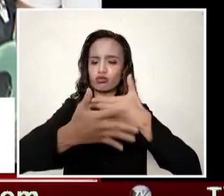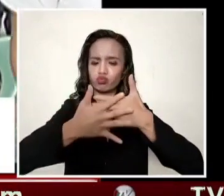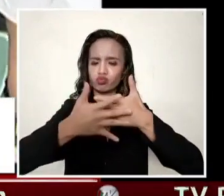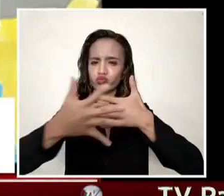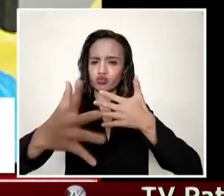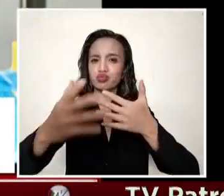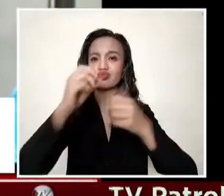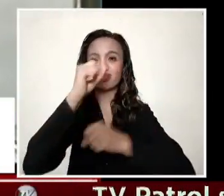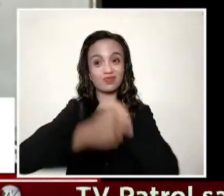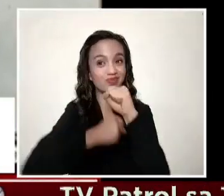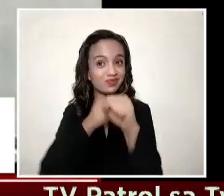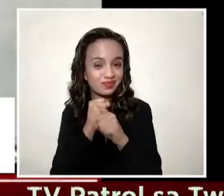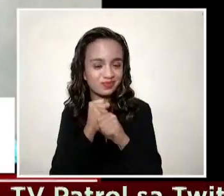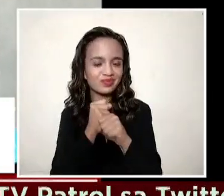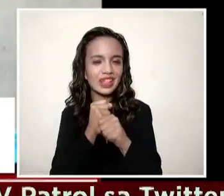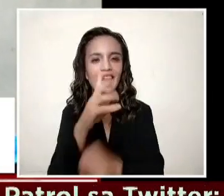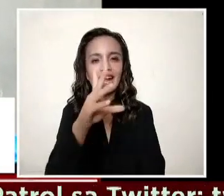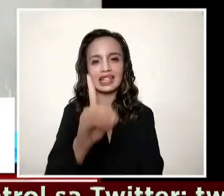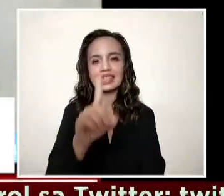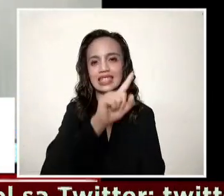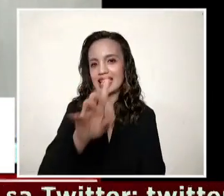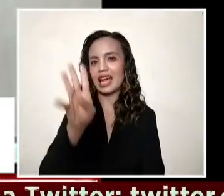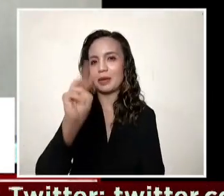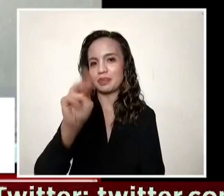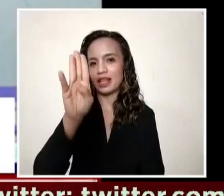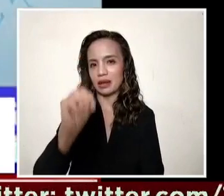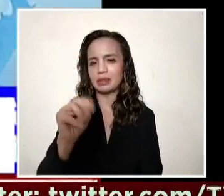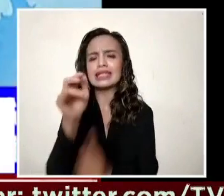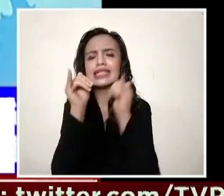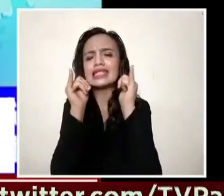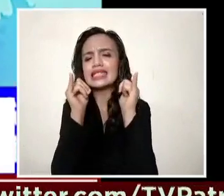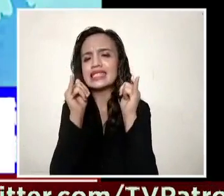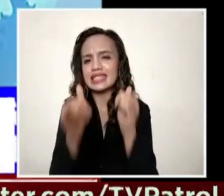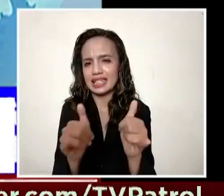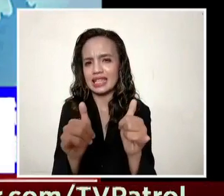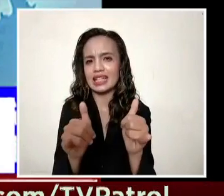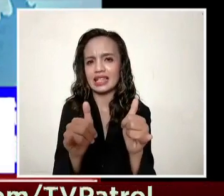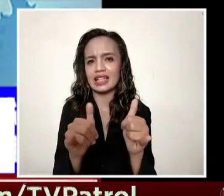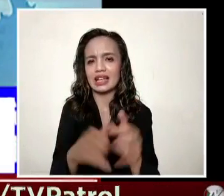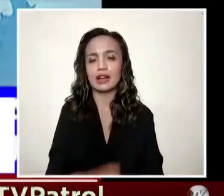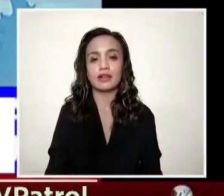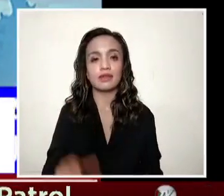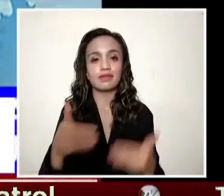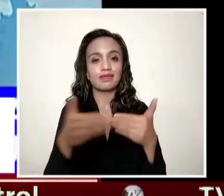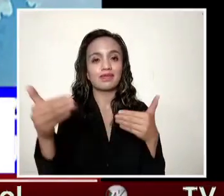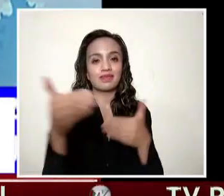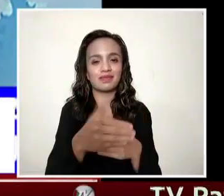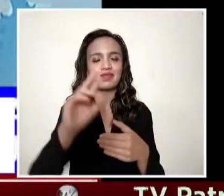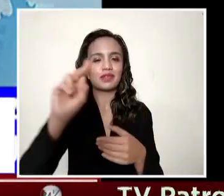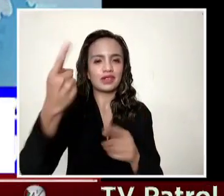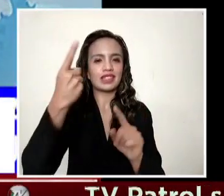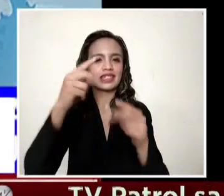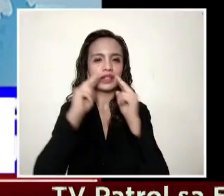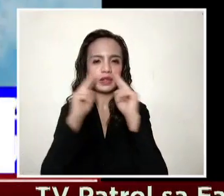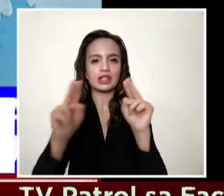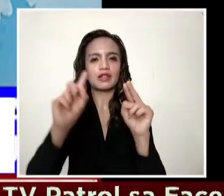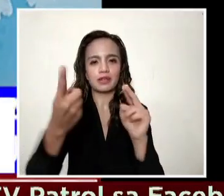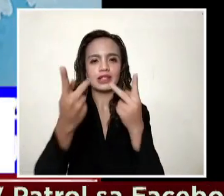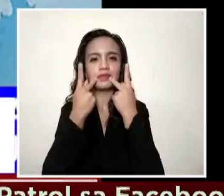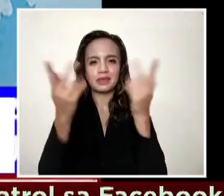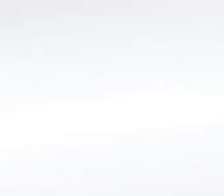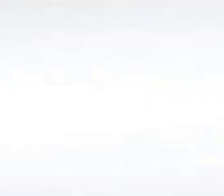kayo, ang DCMM Teleradyo ay mananatiling una sa balita, una sa public service.